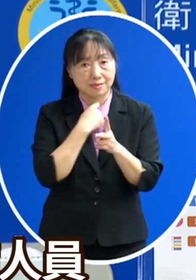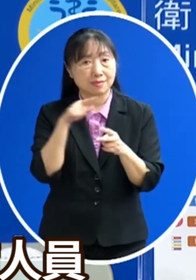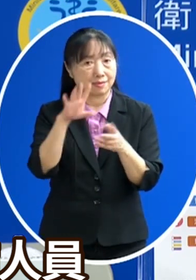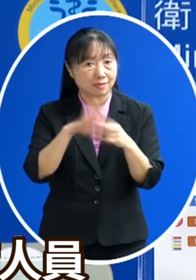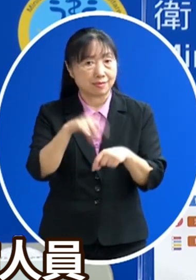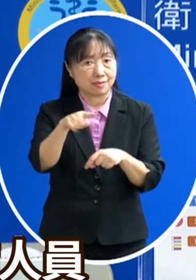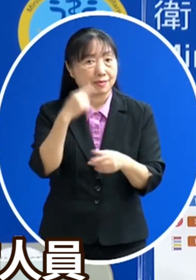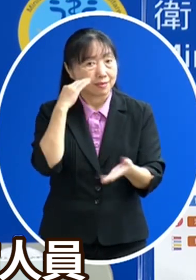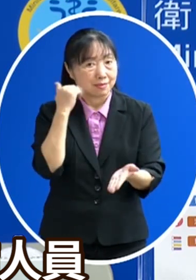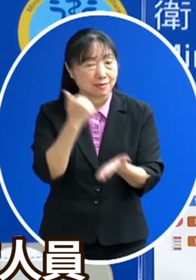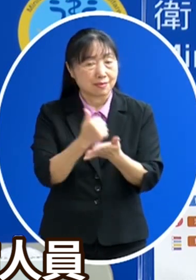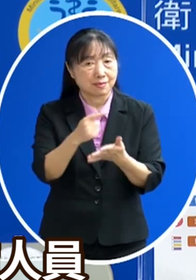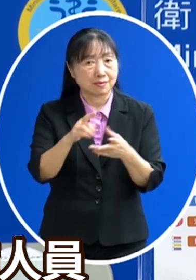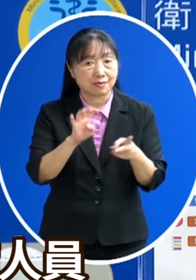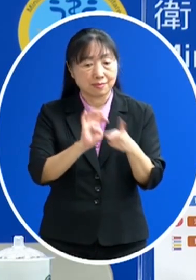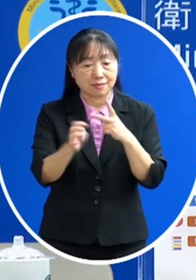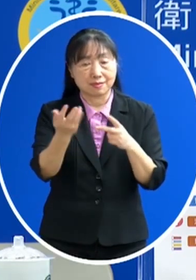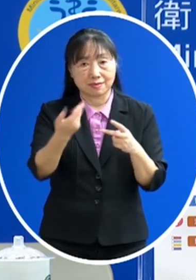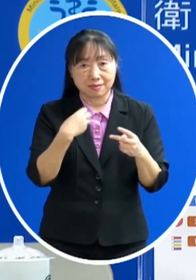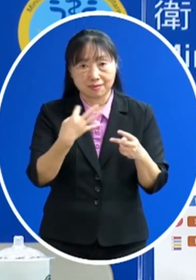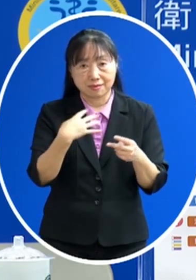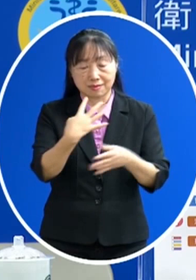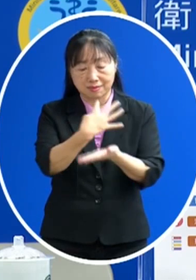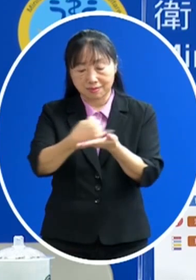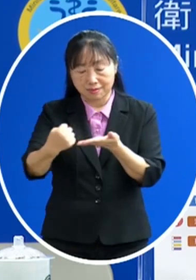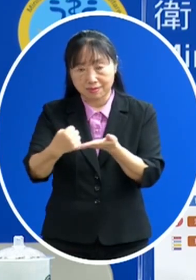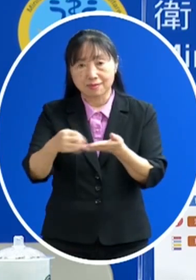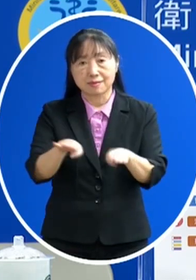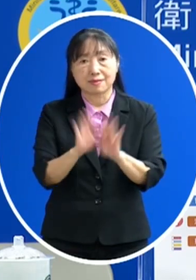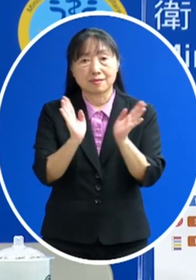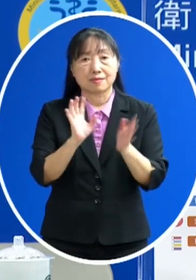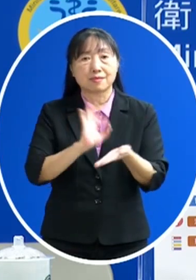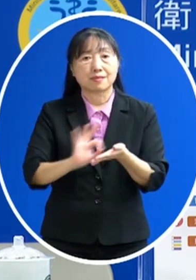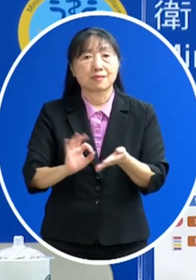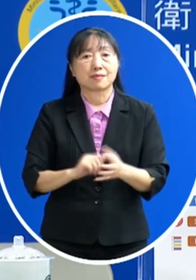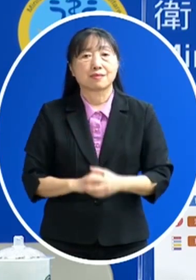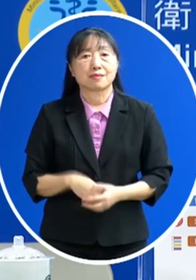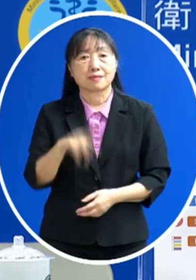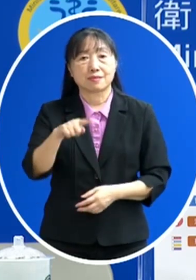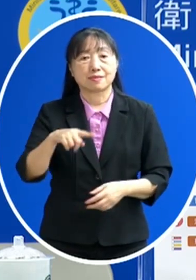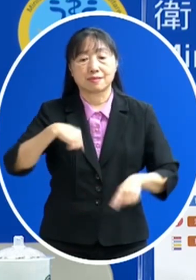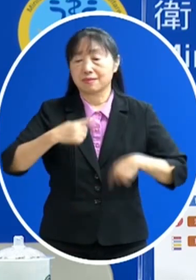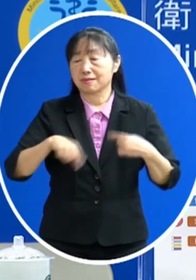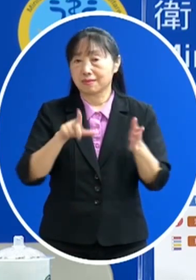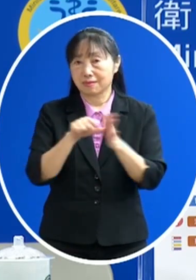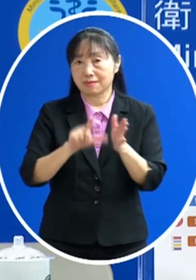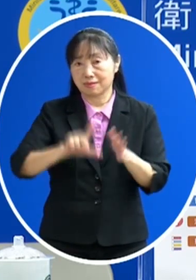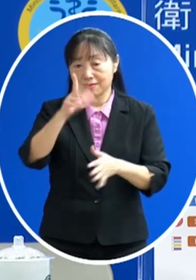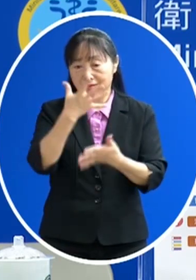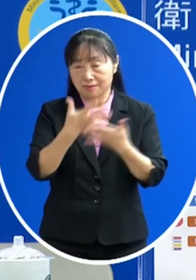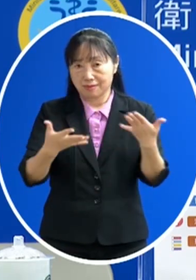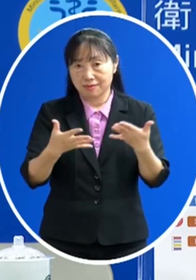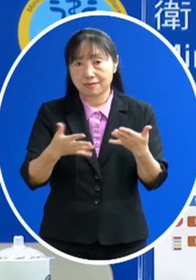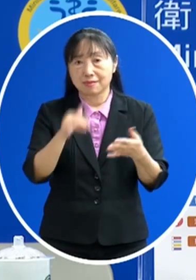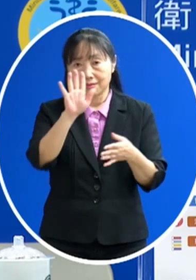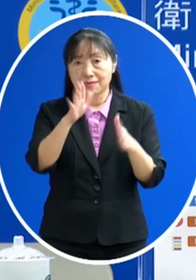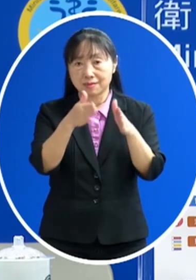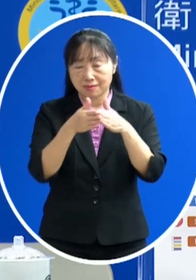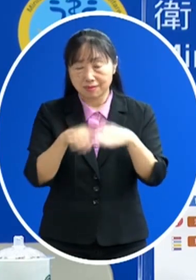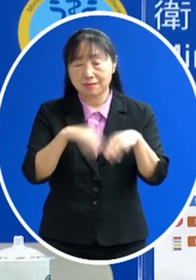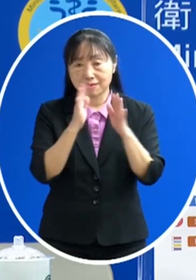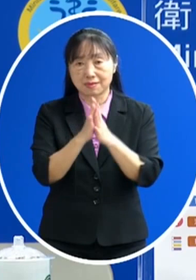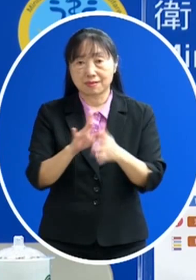一个序号之后，你就可以开通使用。那随时都可以上网，有需要的时候随时都可